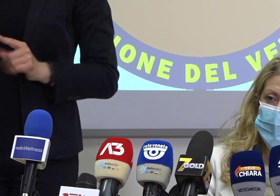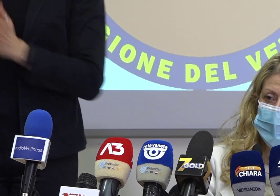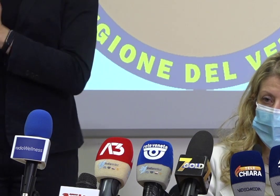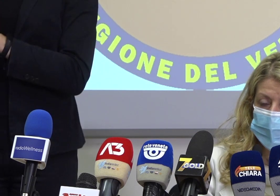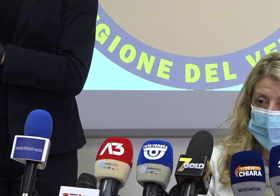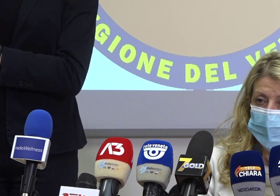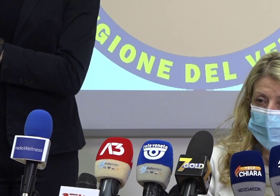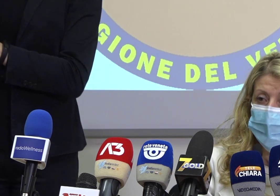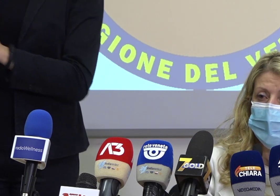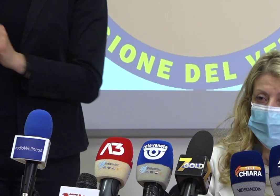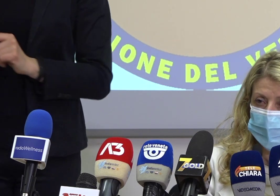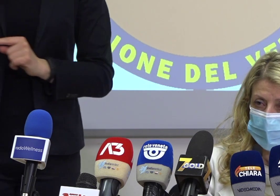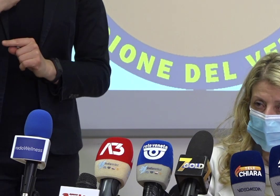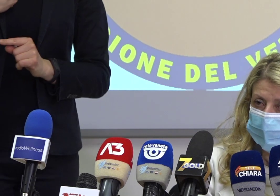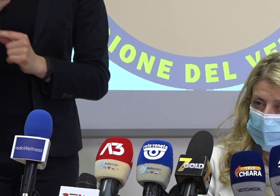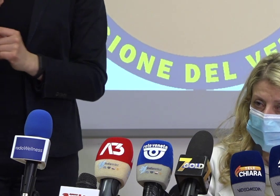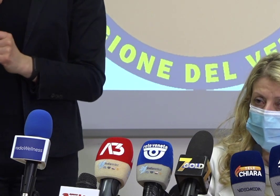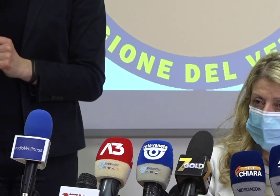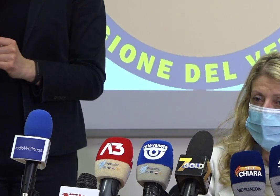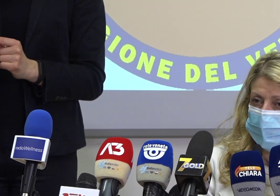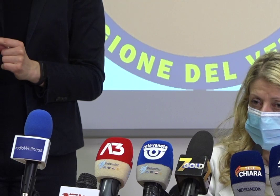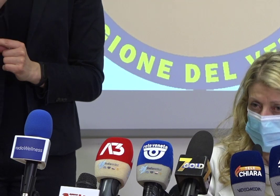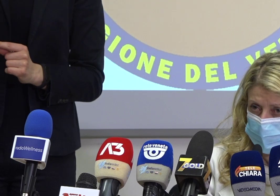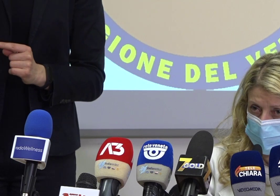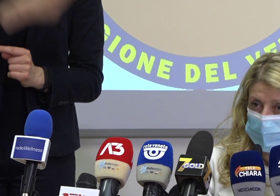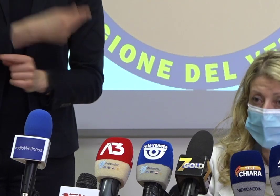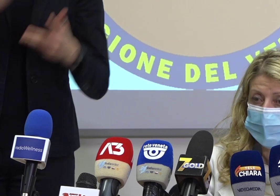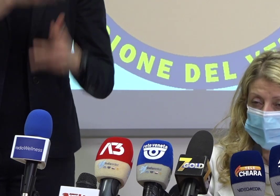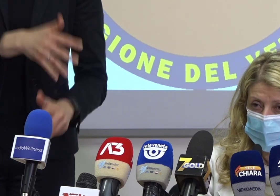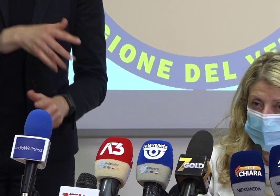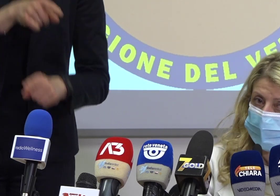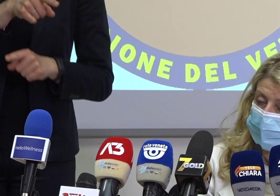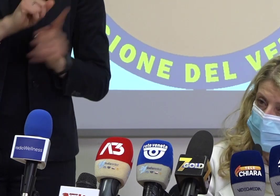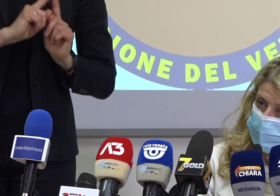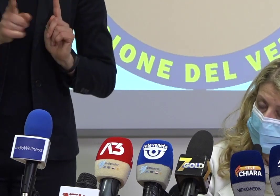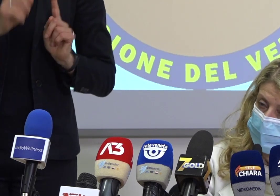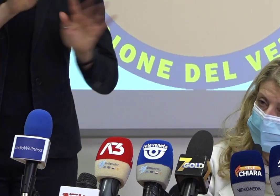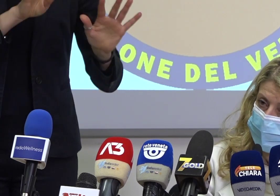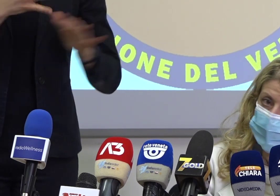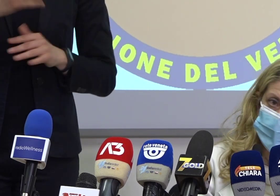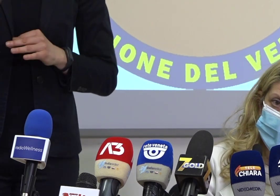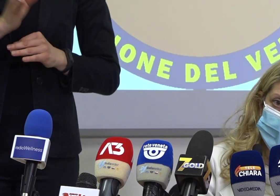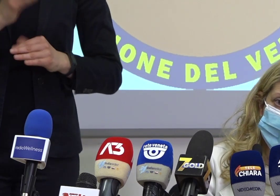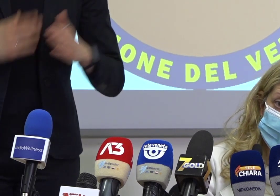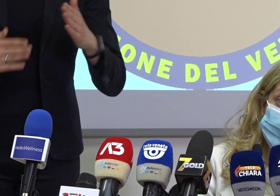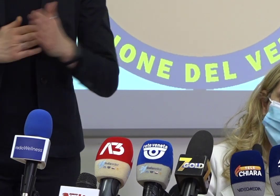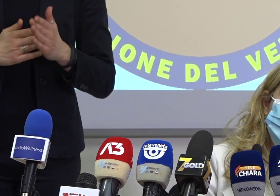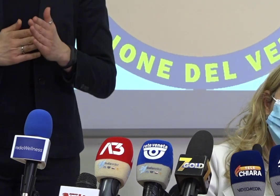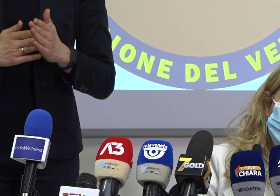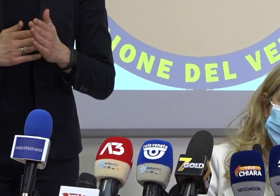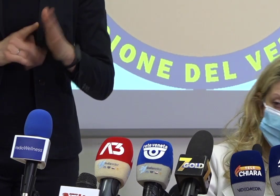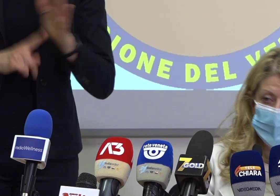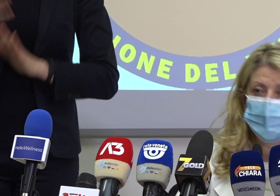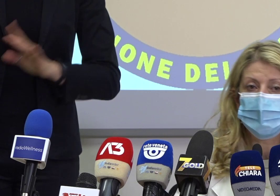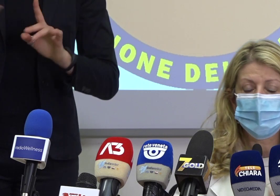che dopo l'inoculazione di 2 dosi abbiamo il 95% di efficacia del vaccino, quindi con